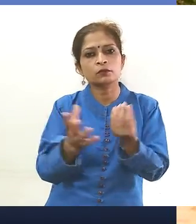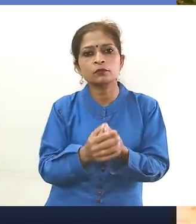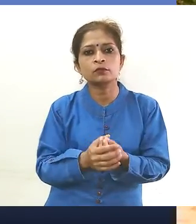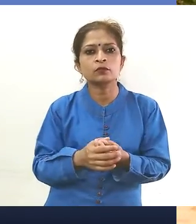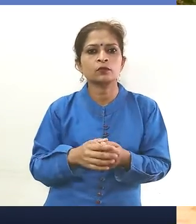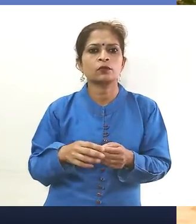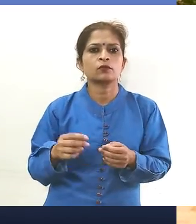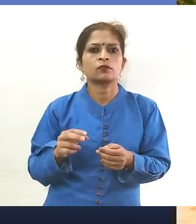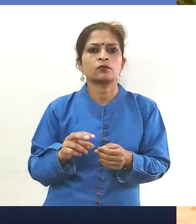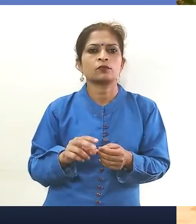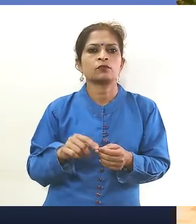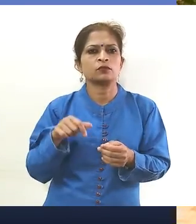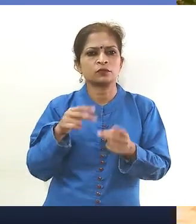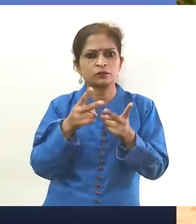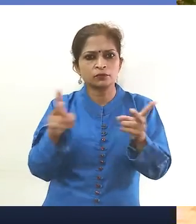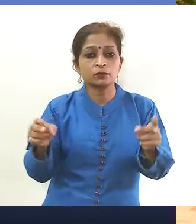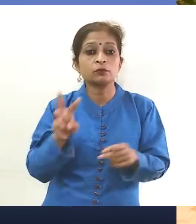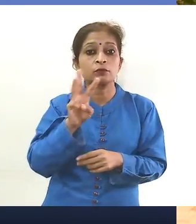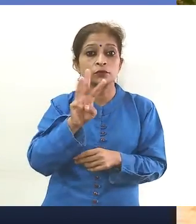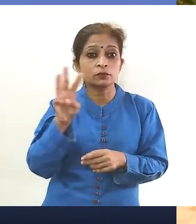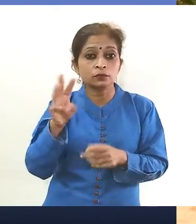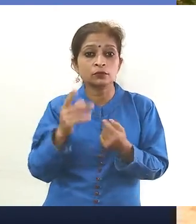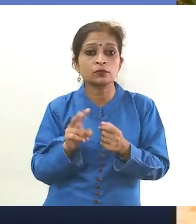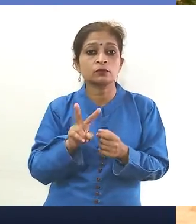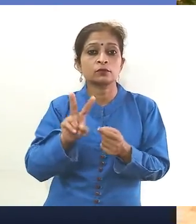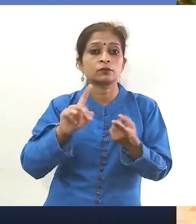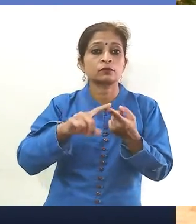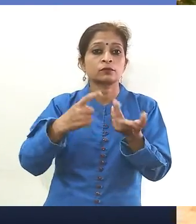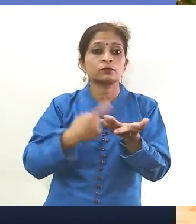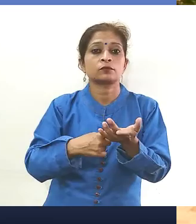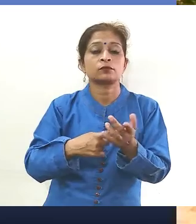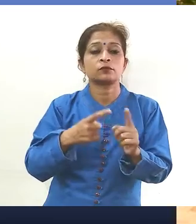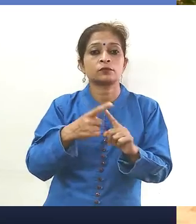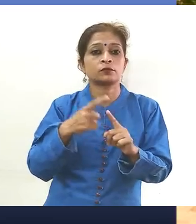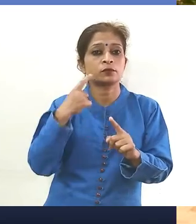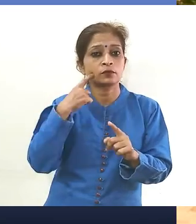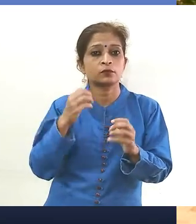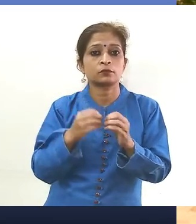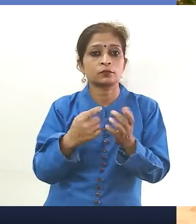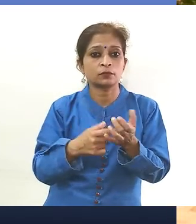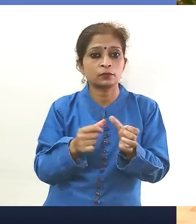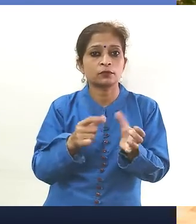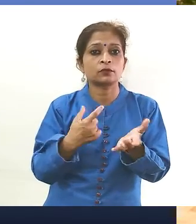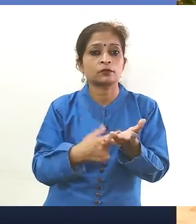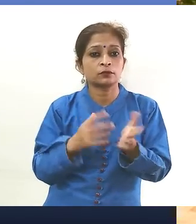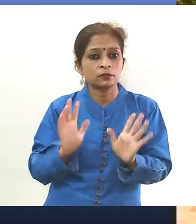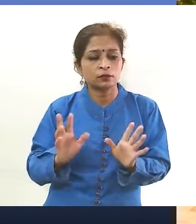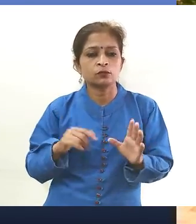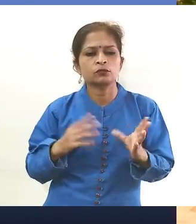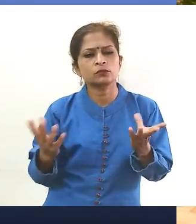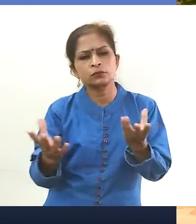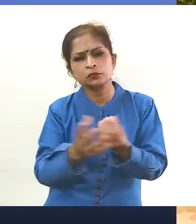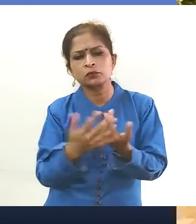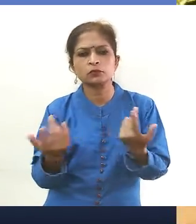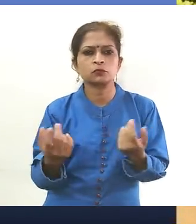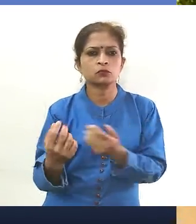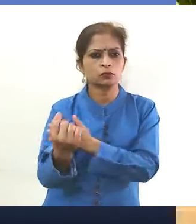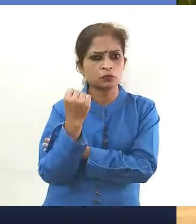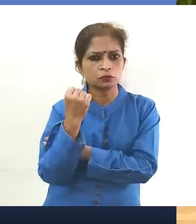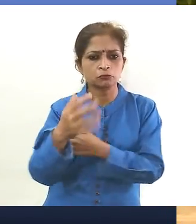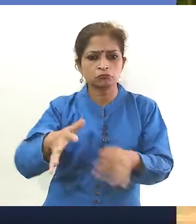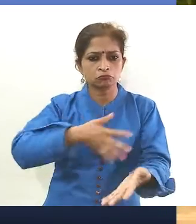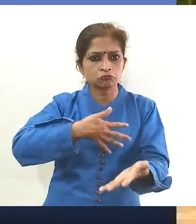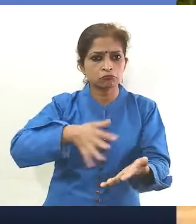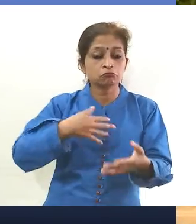33 के 33 जो हमारे वर्टिब्राज हैं, उनको पूरी तरह से फ्लेक्सिबल बनाने के लिए ये अच्छे अभ्यास हैं। उसमें एनर्जी का, ब्लड का